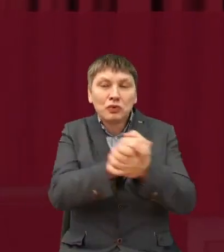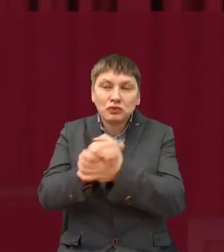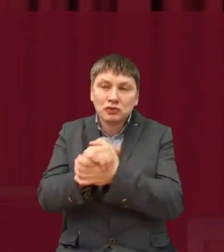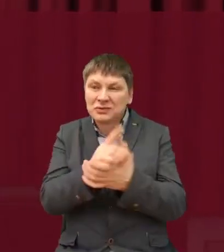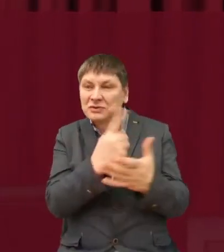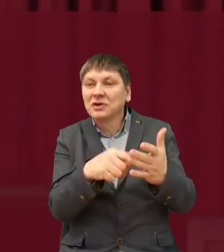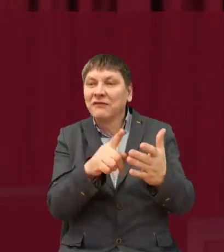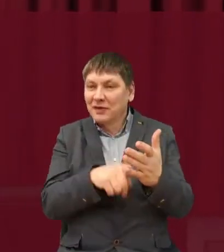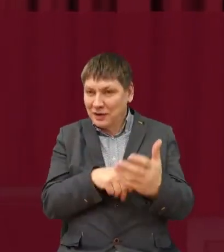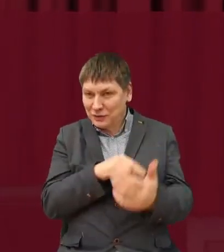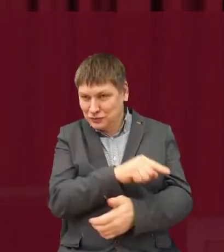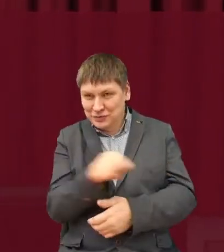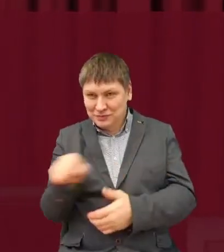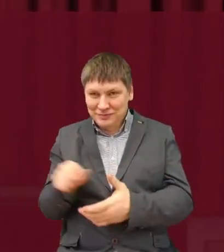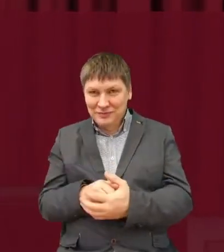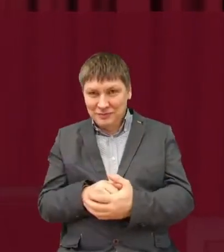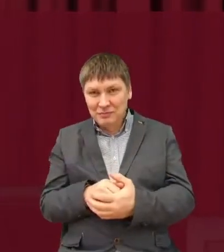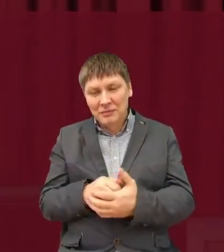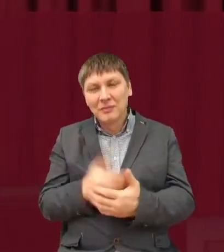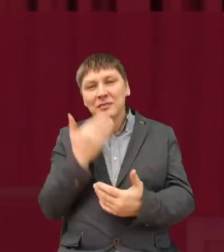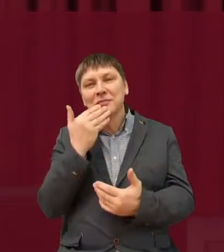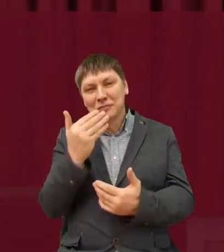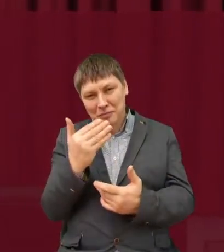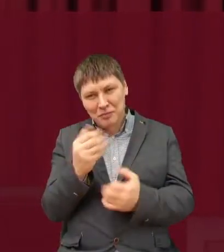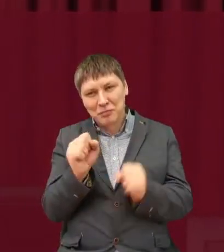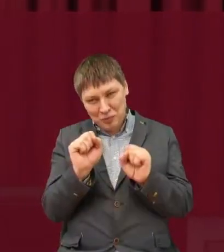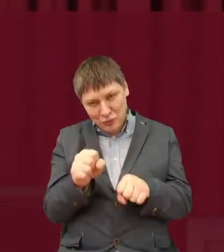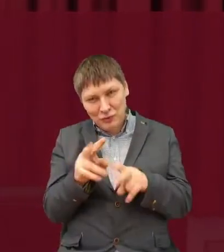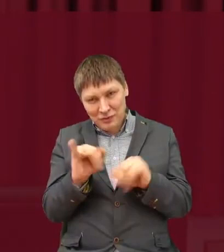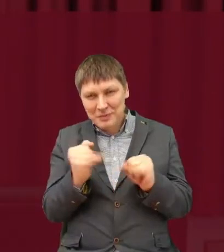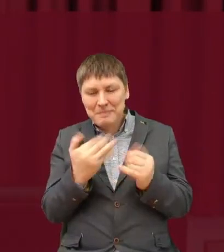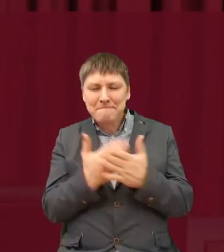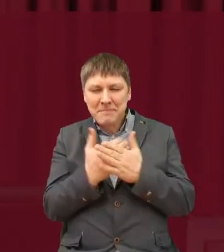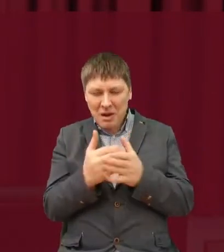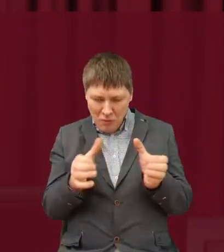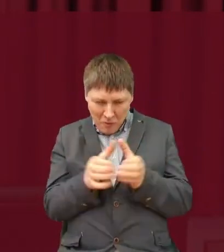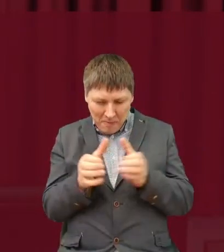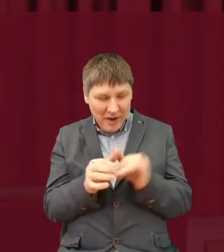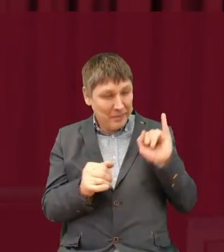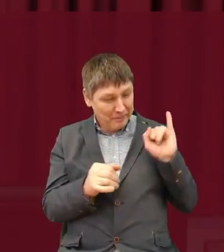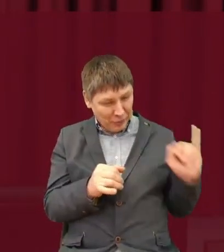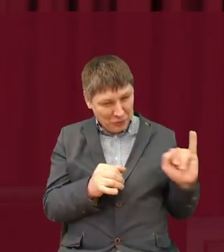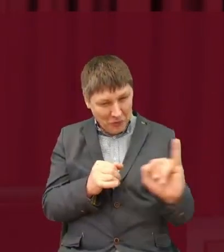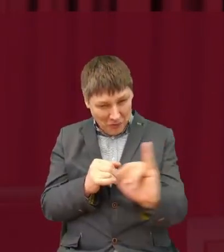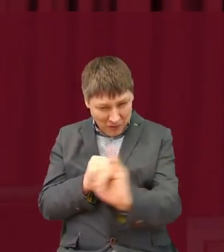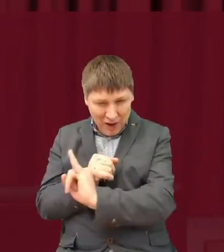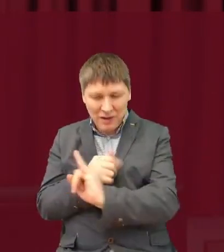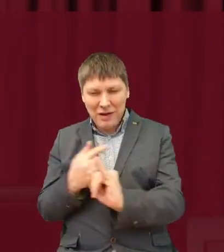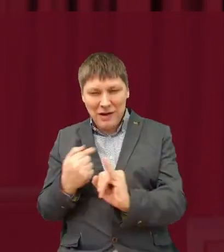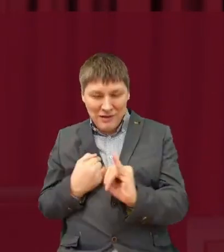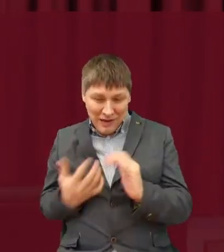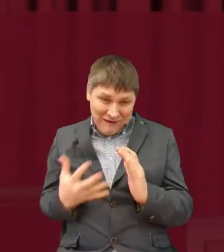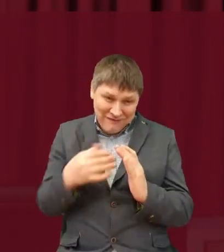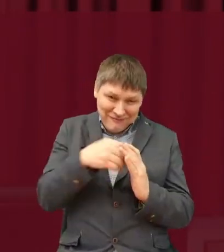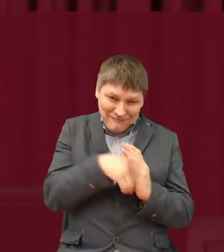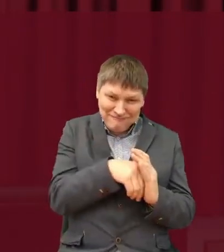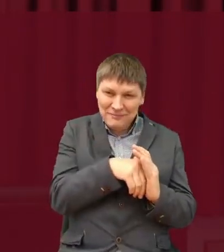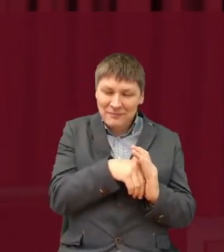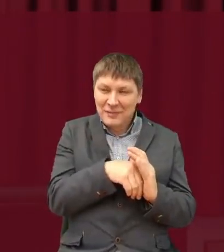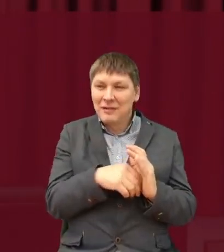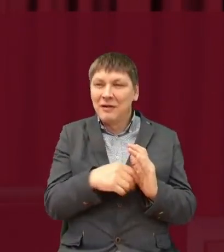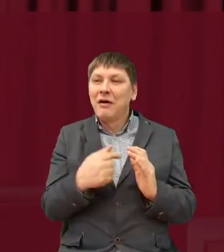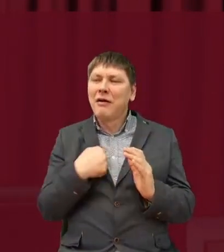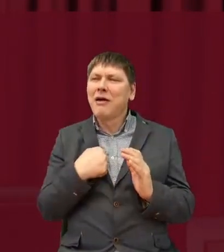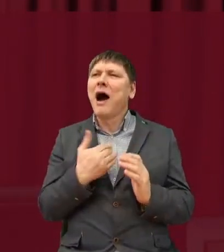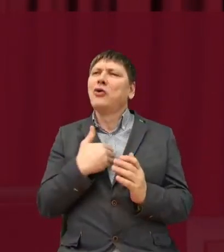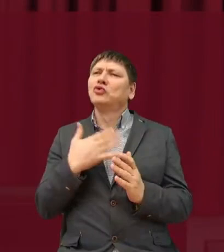вместе с тем бы частью греховной грязной компании и делать поступать так поступают